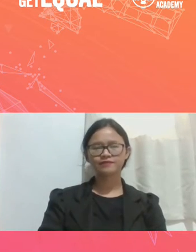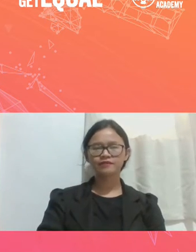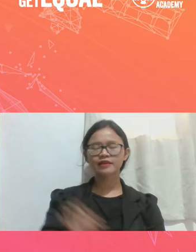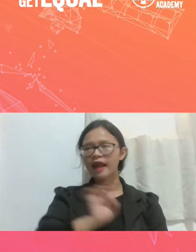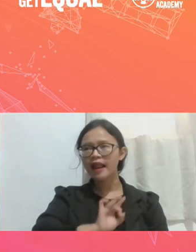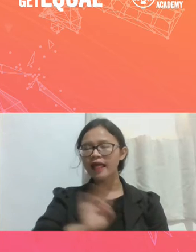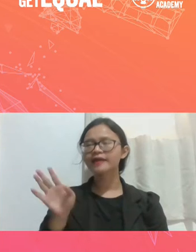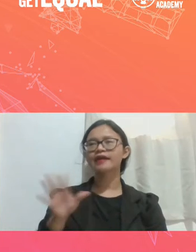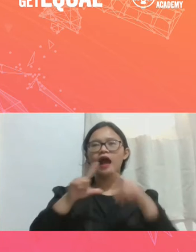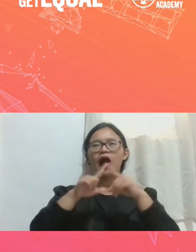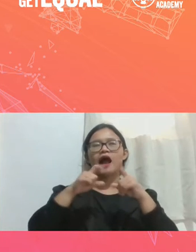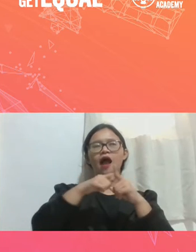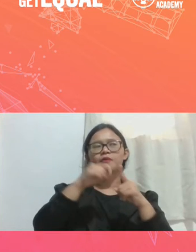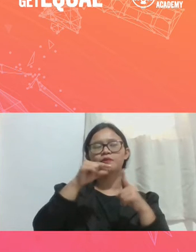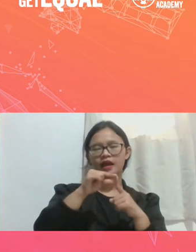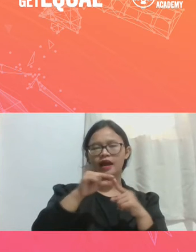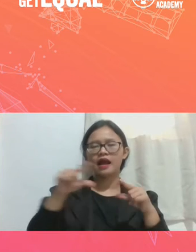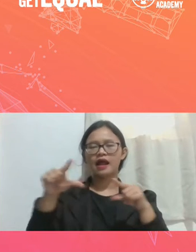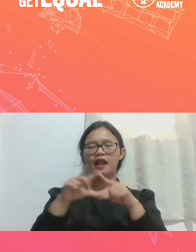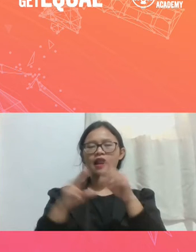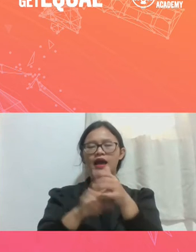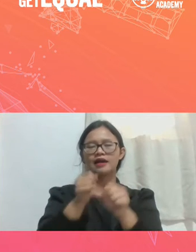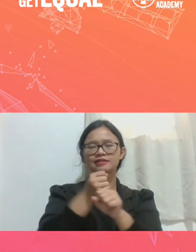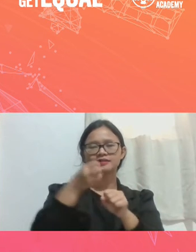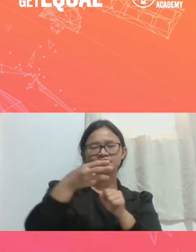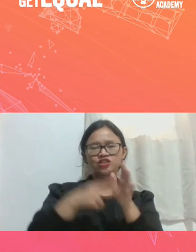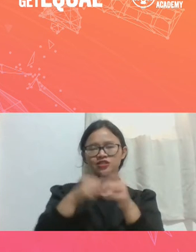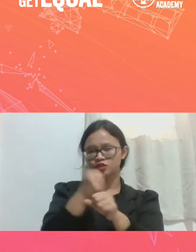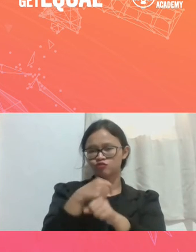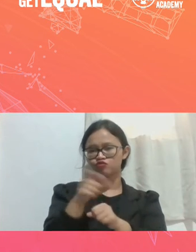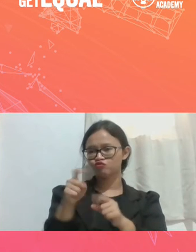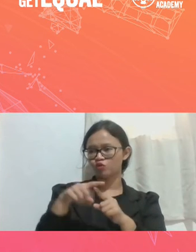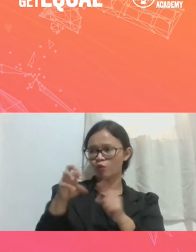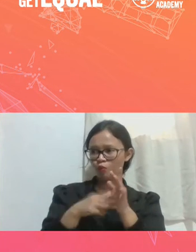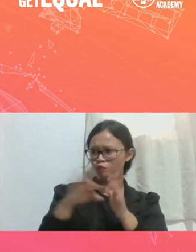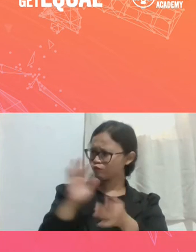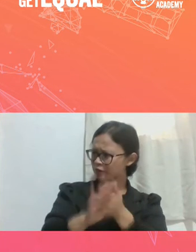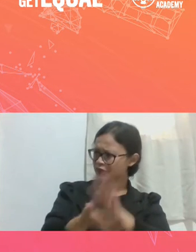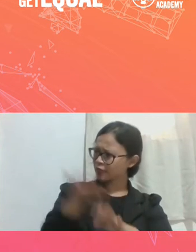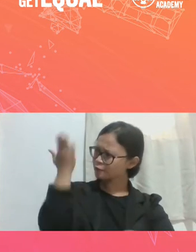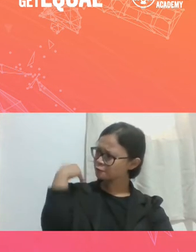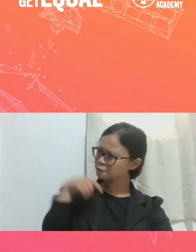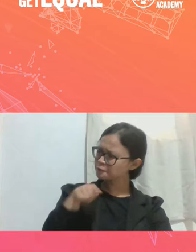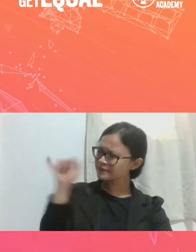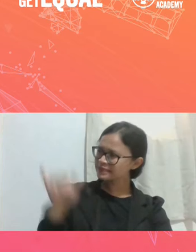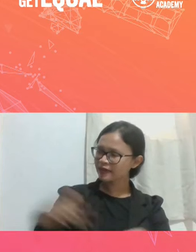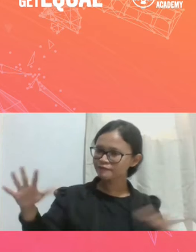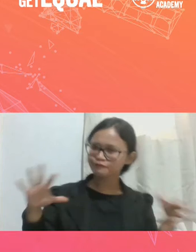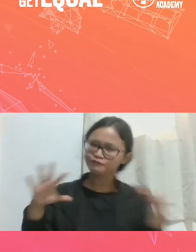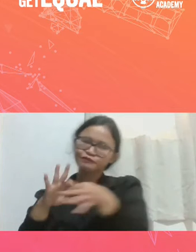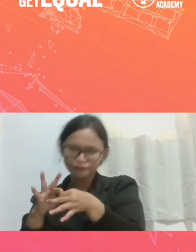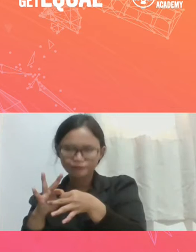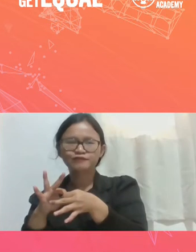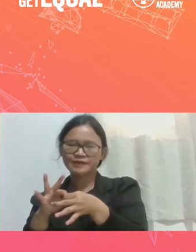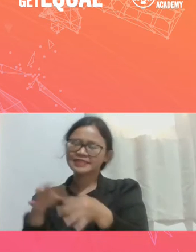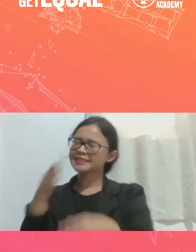AKP Langeng Tomo, Bapak juga kita juga pernah kerjasama juga ya dengan Direktorat Tindak Pidana Siber Mabes Polri.